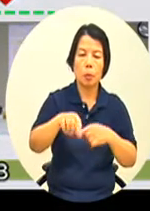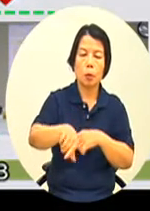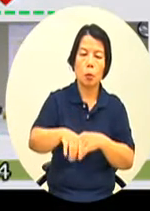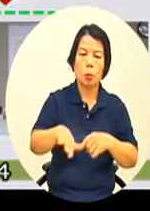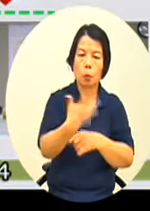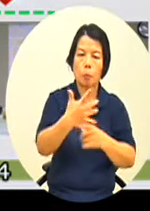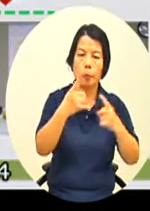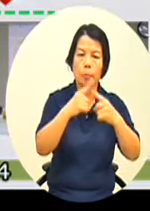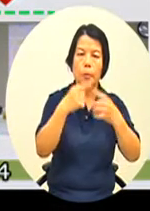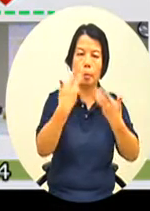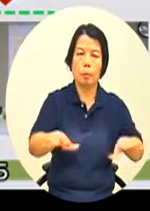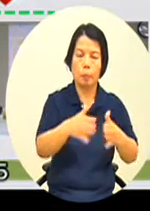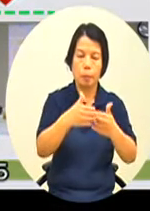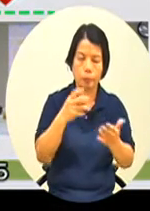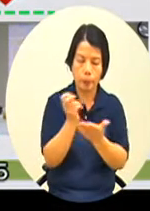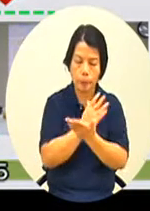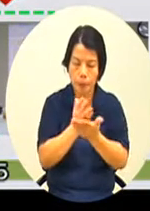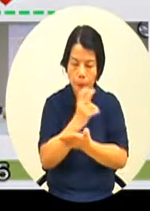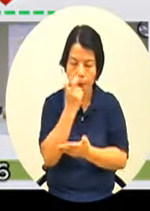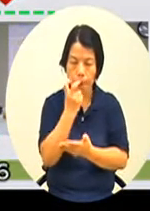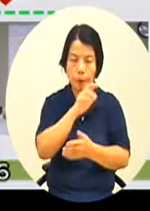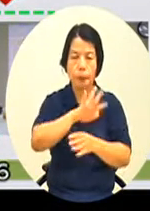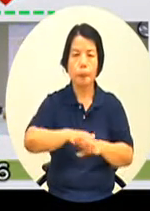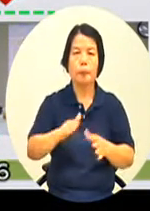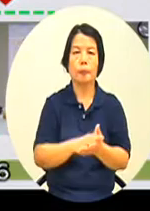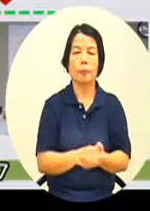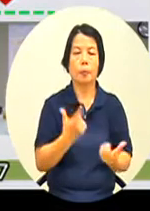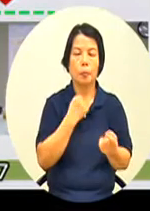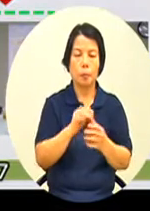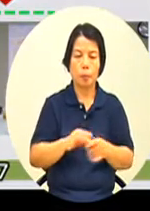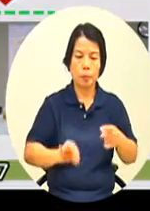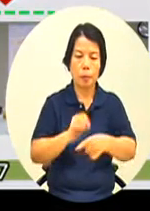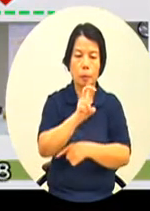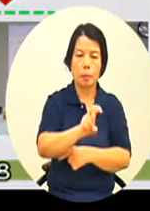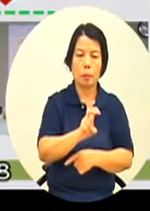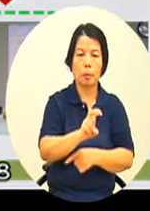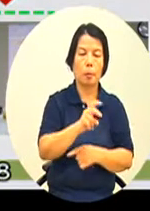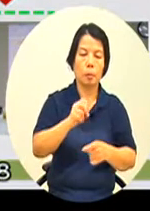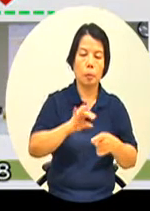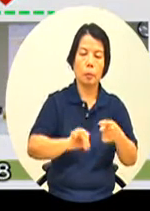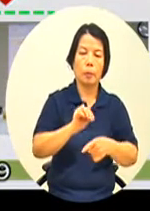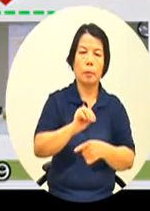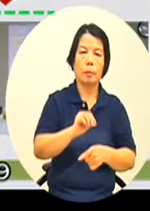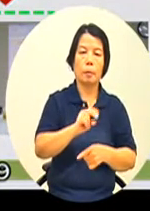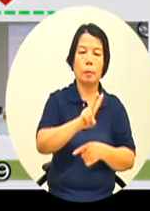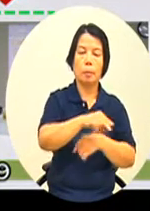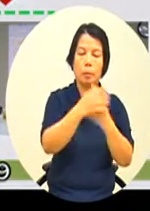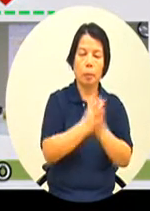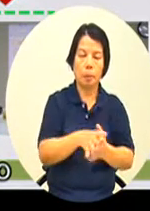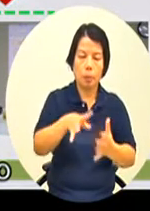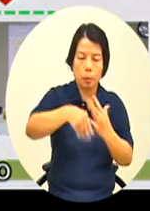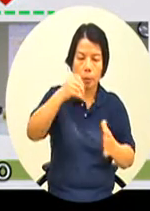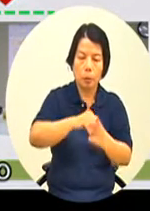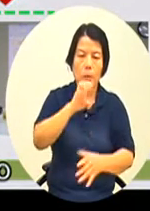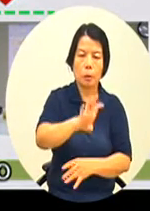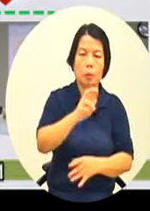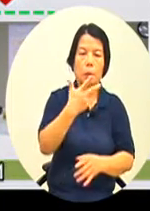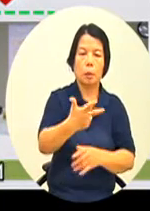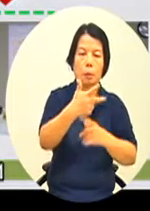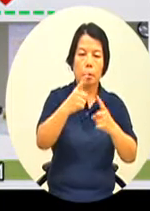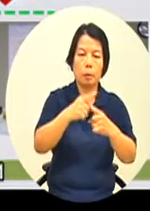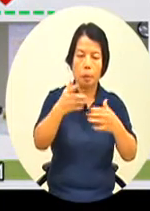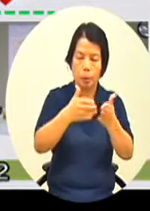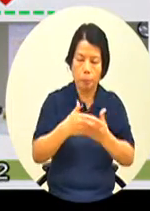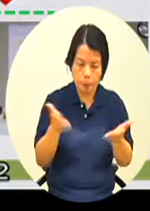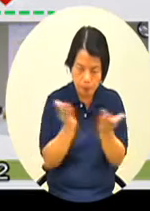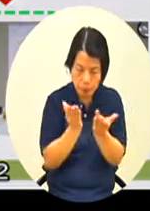审查。另外，实质审查里面，我们依照2%的比例抽出47位来进行前后人的比对审